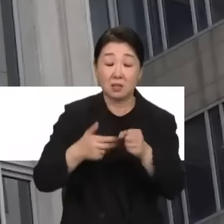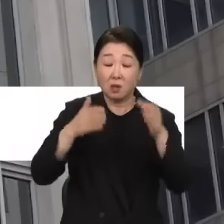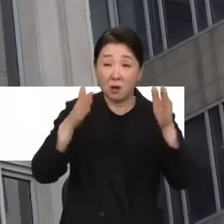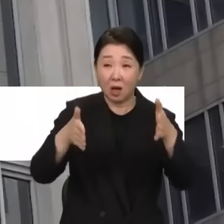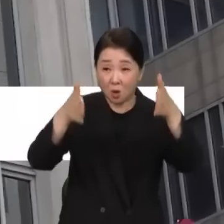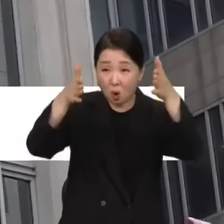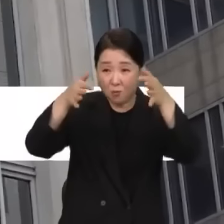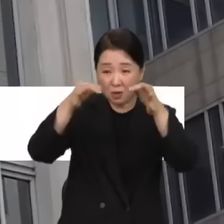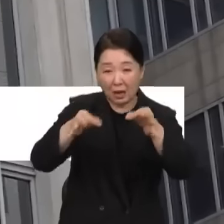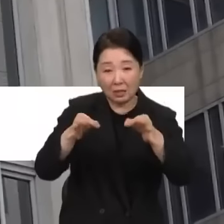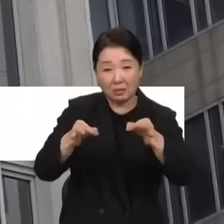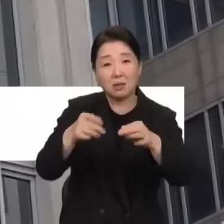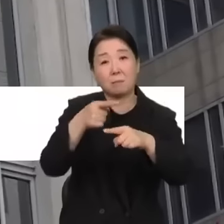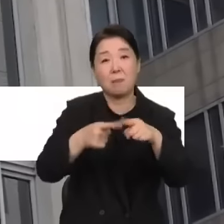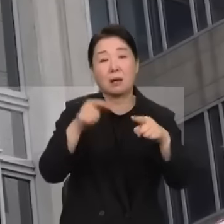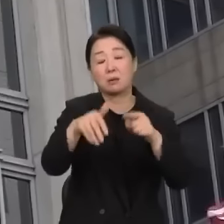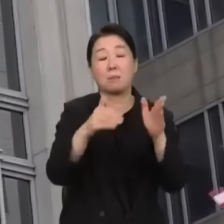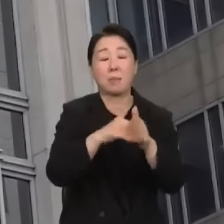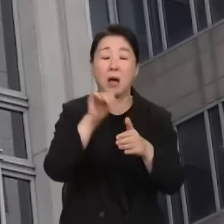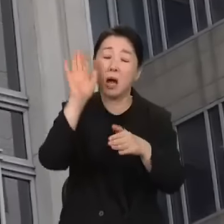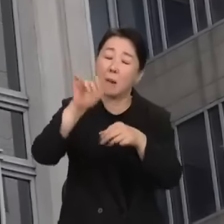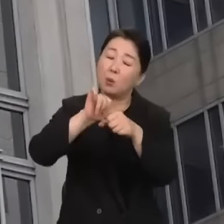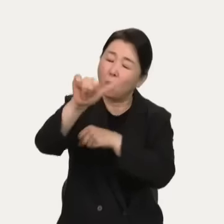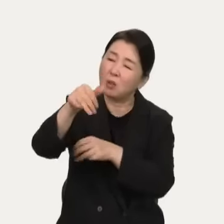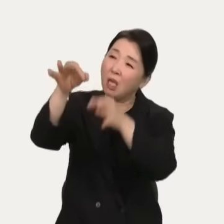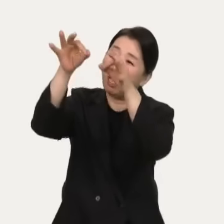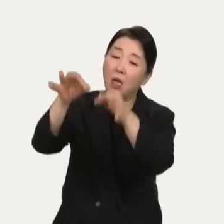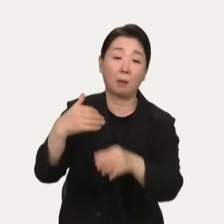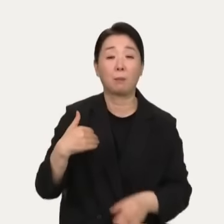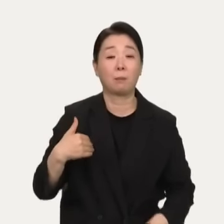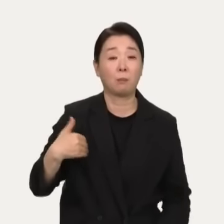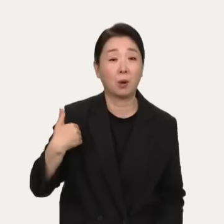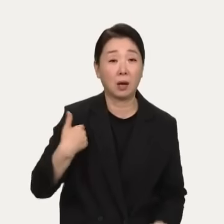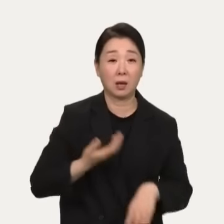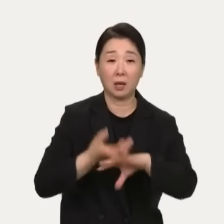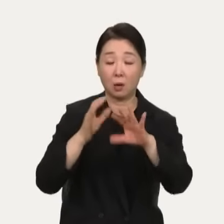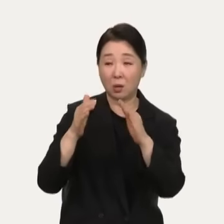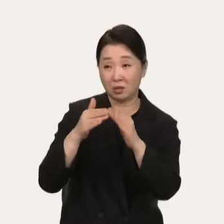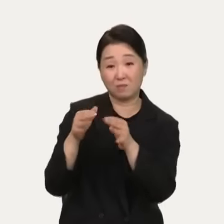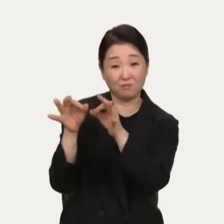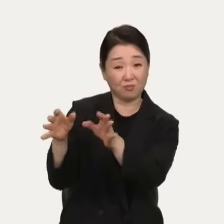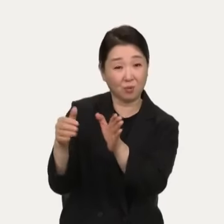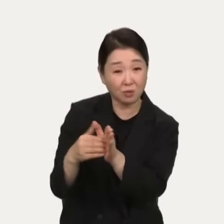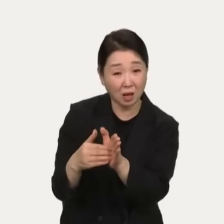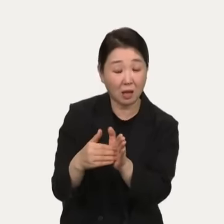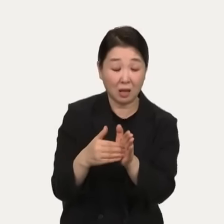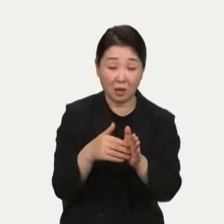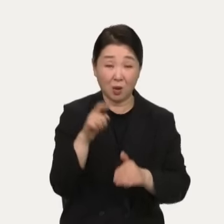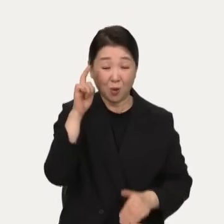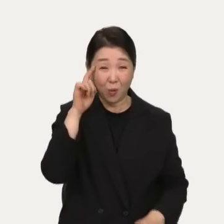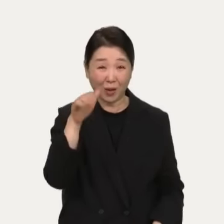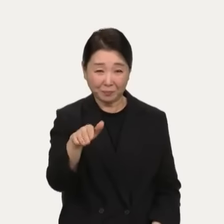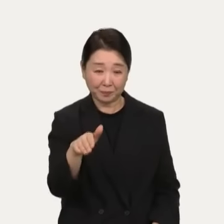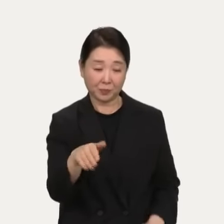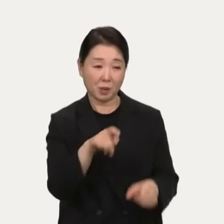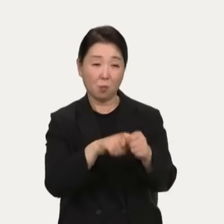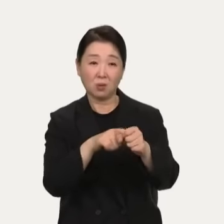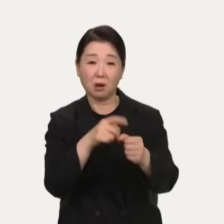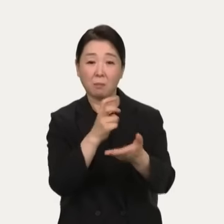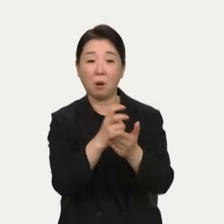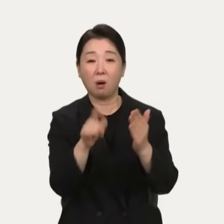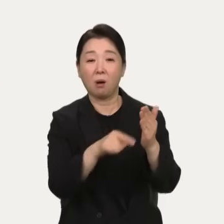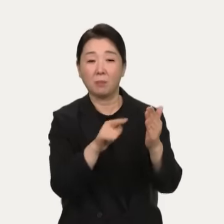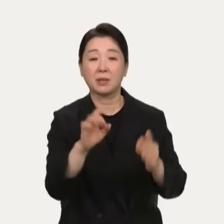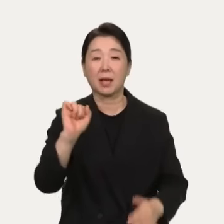반토막 났고 5년 후도 장담하기 어렵습니다. 해외 부동산 펀드는 현지에 설립한 특수 목적법인